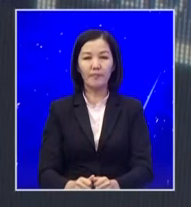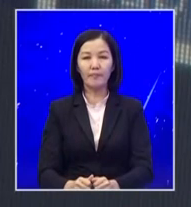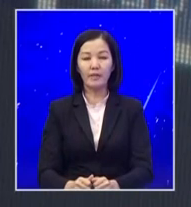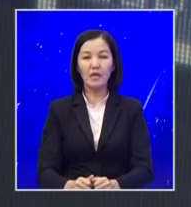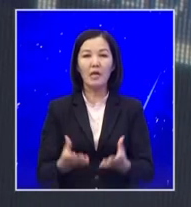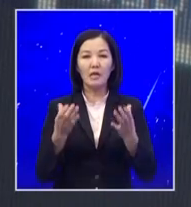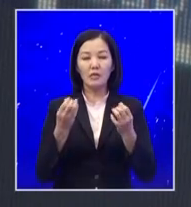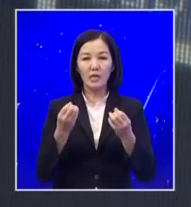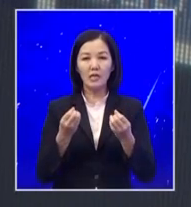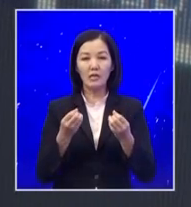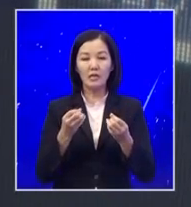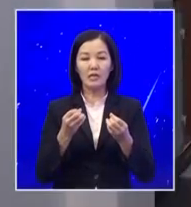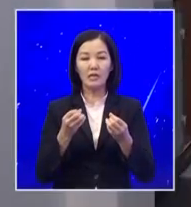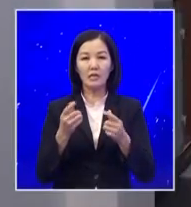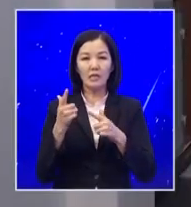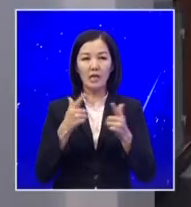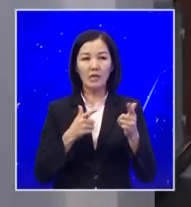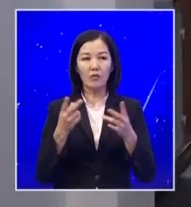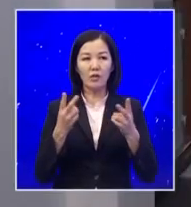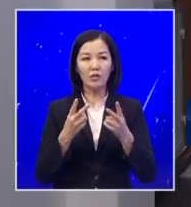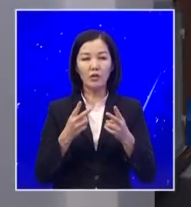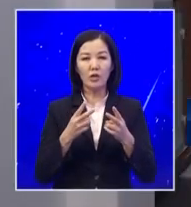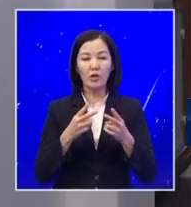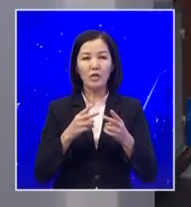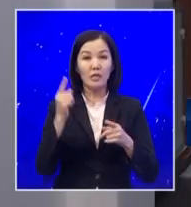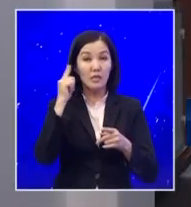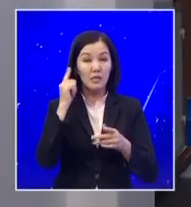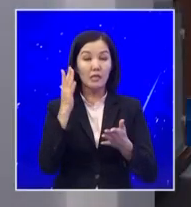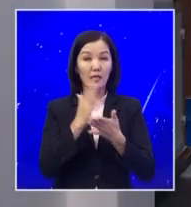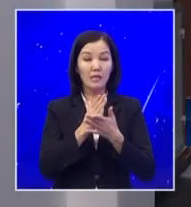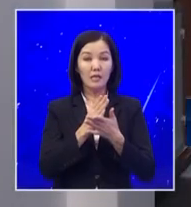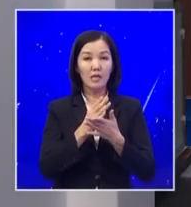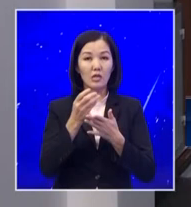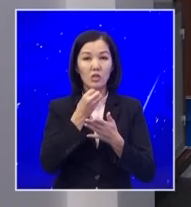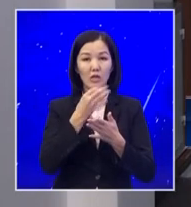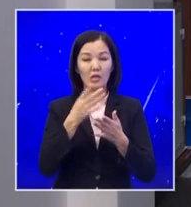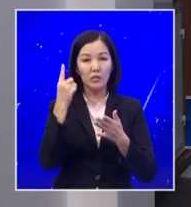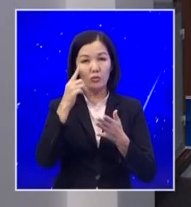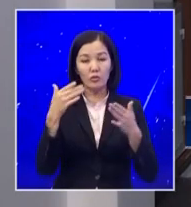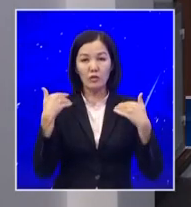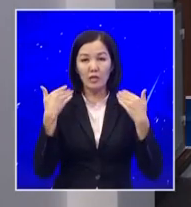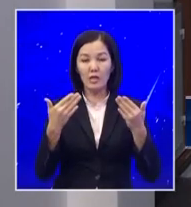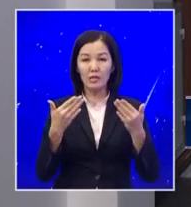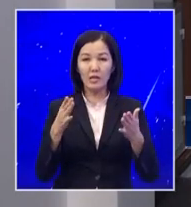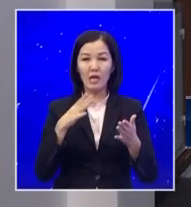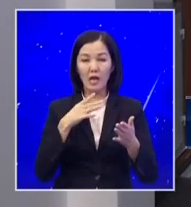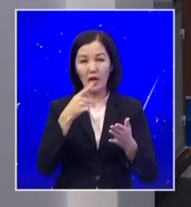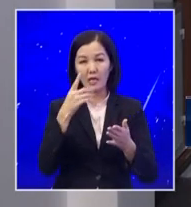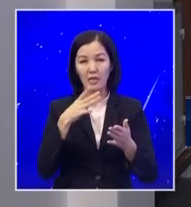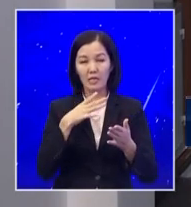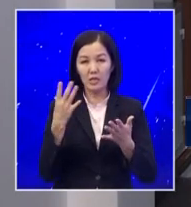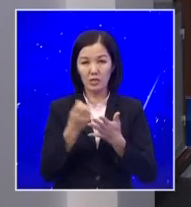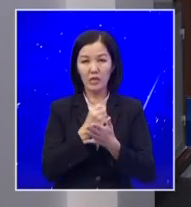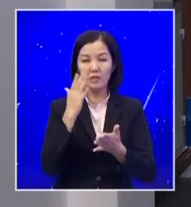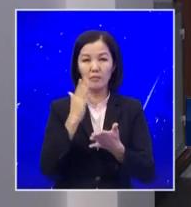аударды және соны тапсырды да. Тыңдап отырсыздар, көптеген жақсы ұсыныстар, тілектер айтылып жатыр. Жетістігін жақсы деп